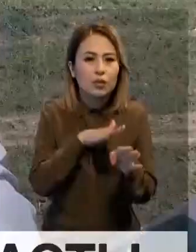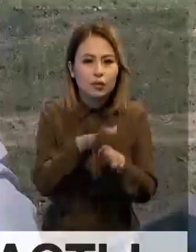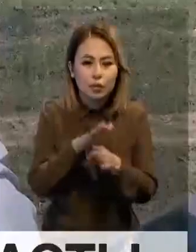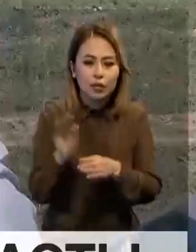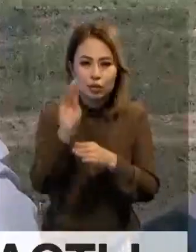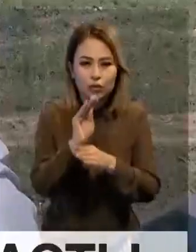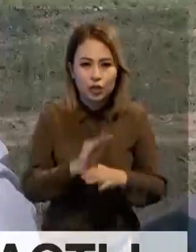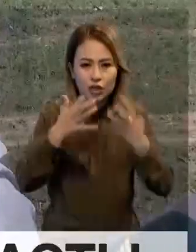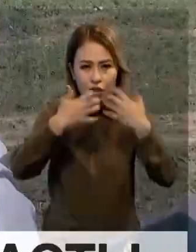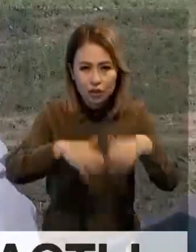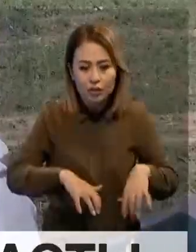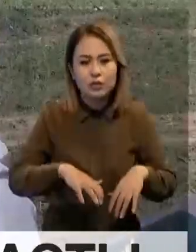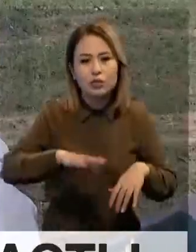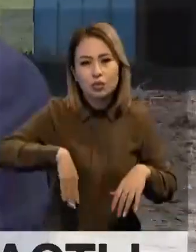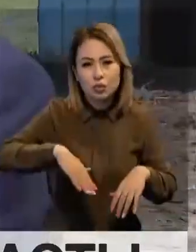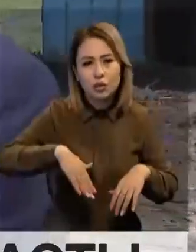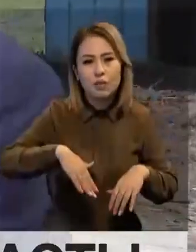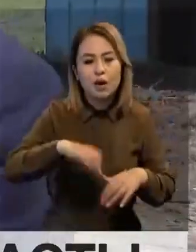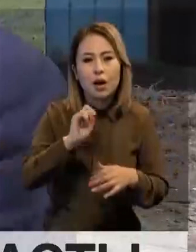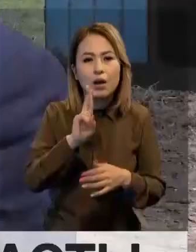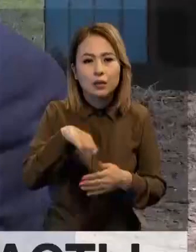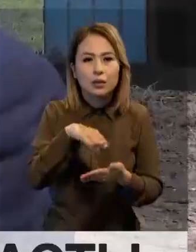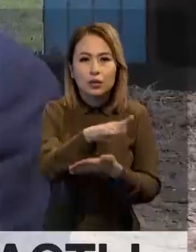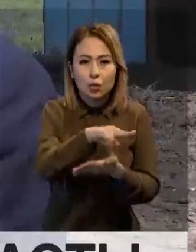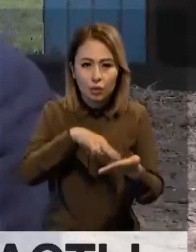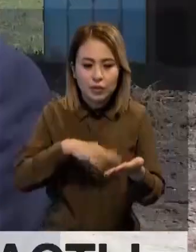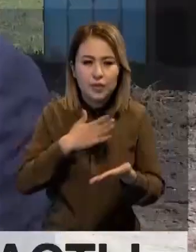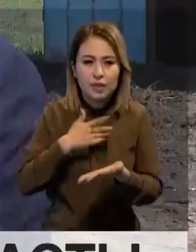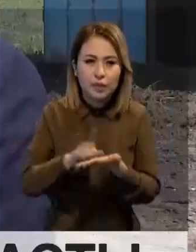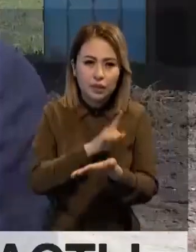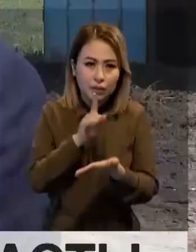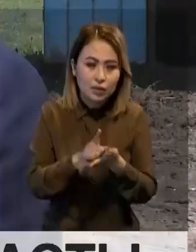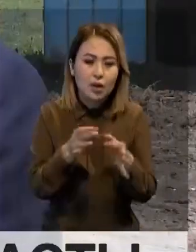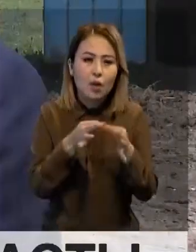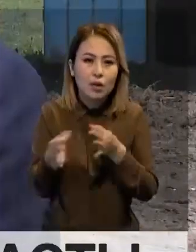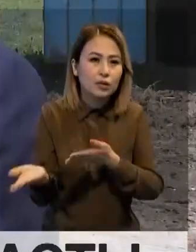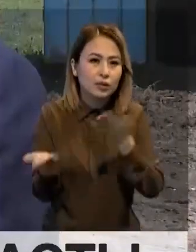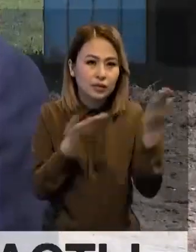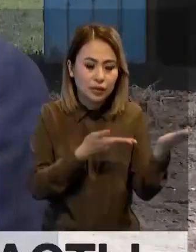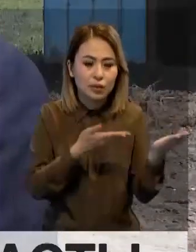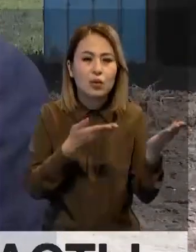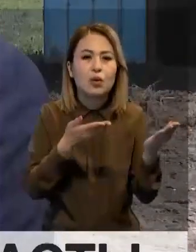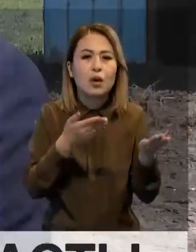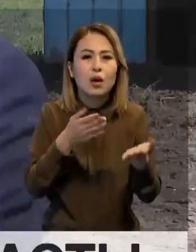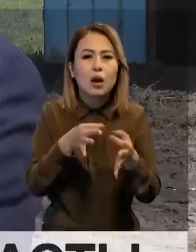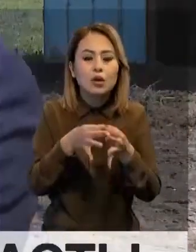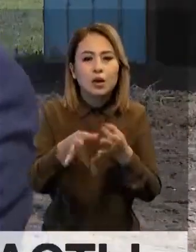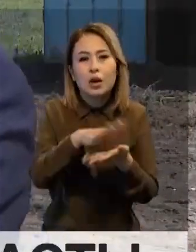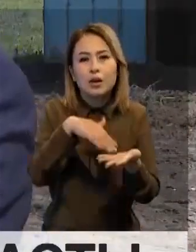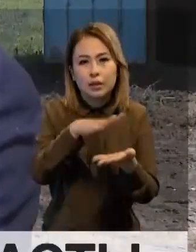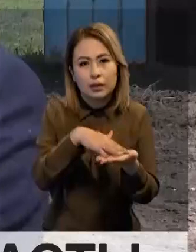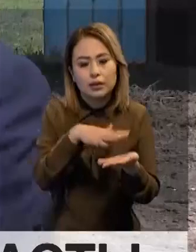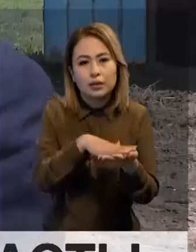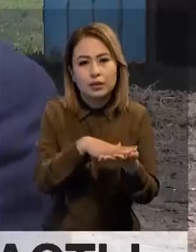жұмысын есебін шығарып барып, үнекен акт толтырып, біздің міндетіміз ауданға ұсыну. Ауданнан ары қарап